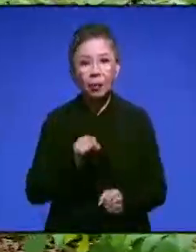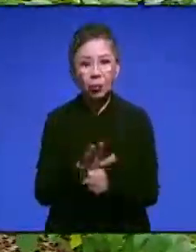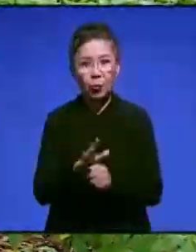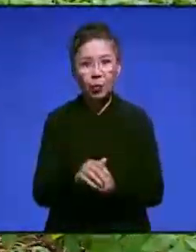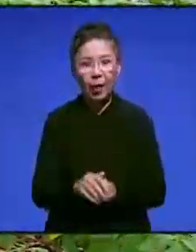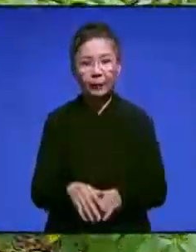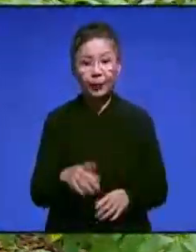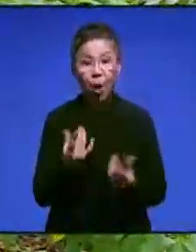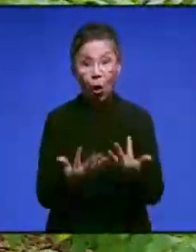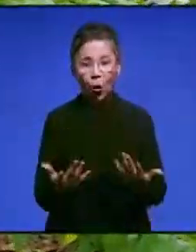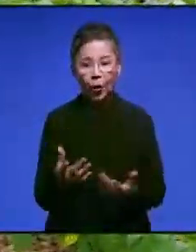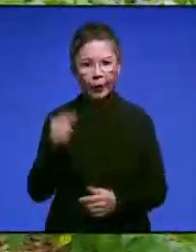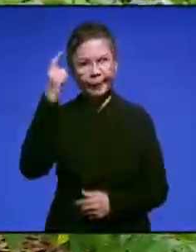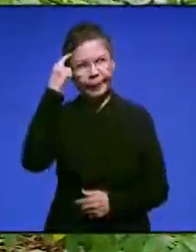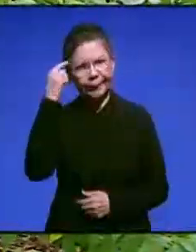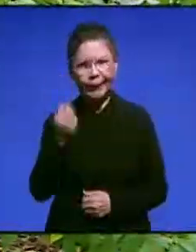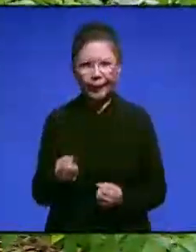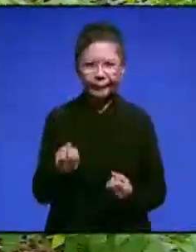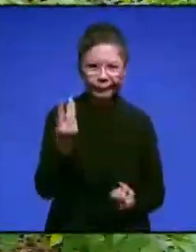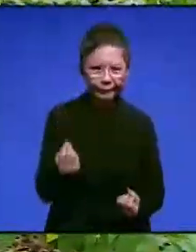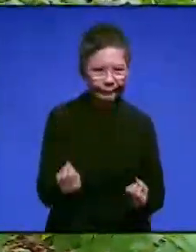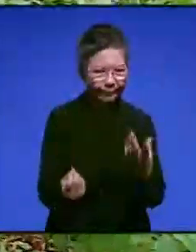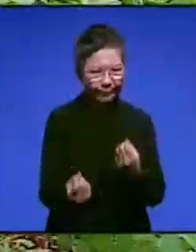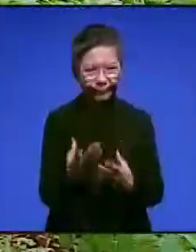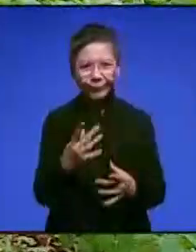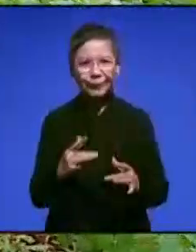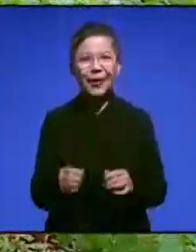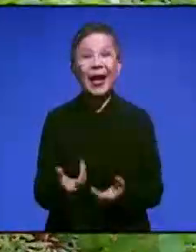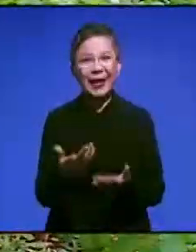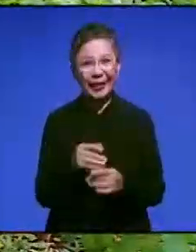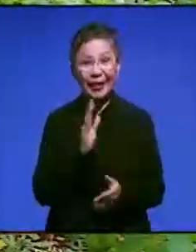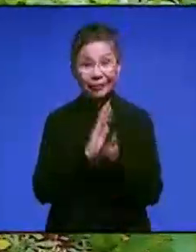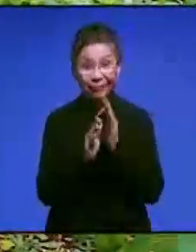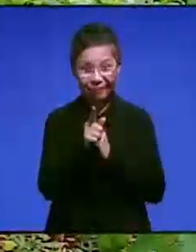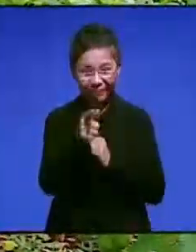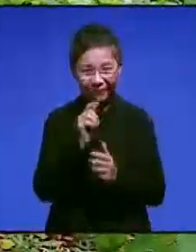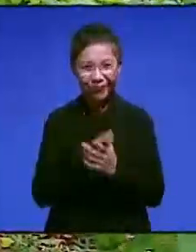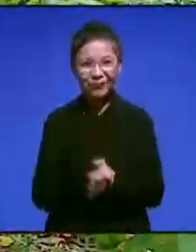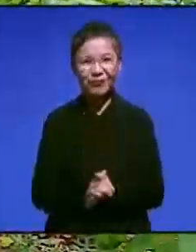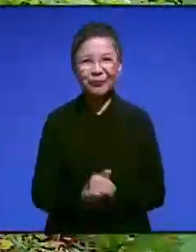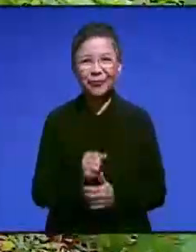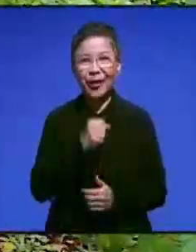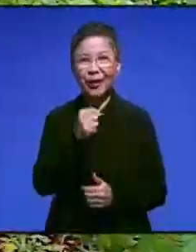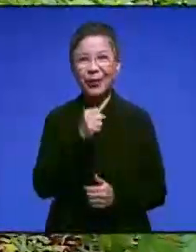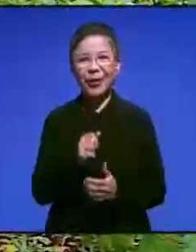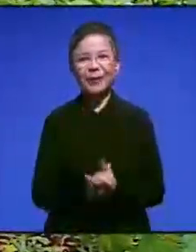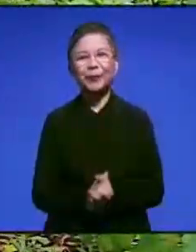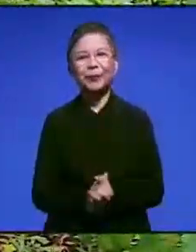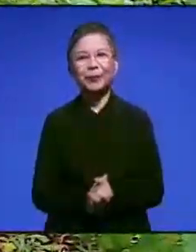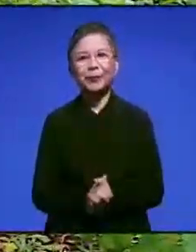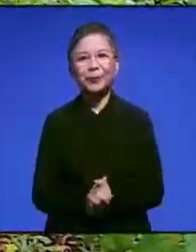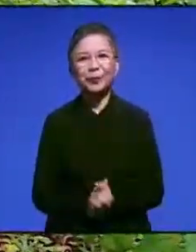membuat spekulasi masyarakat. Lalu seperti apa tanggapan masyarakat sendiri melihat kinerja pemerintahan Jokowi dalam mengatasi wabah